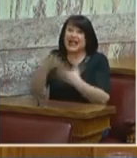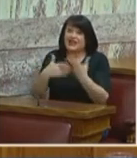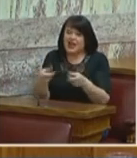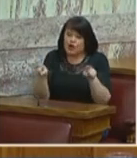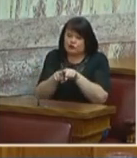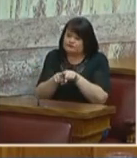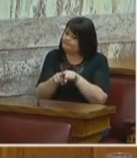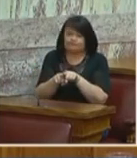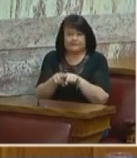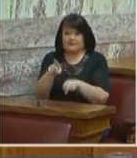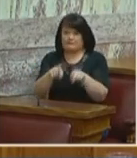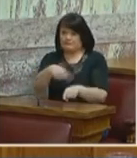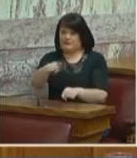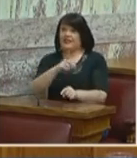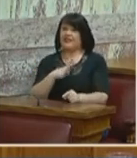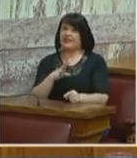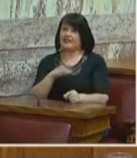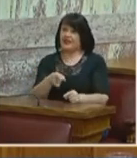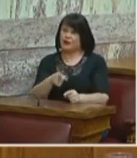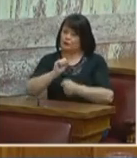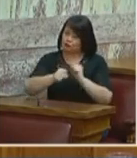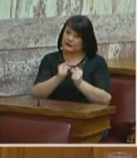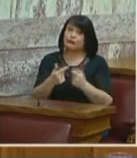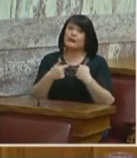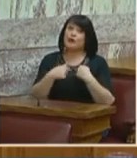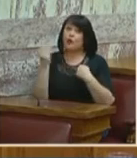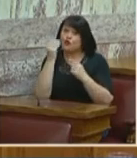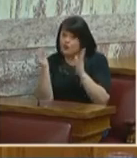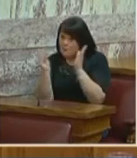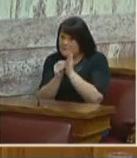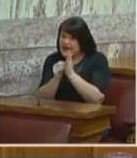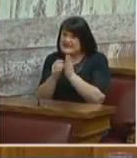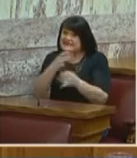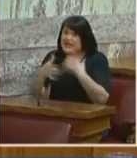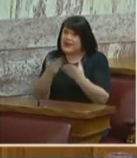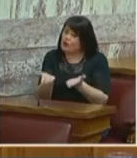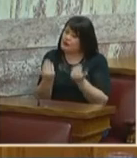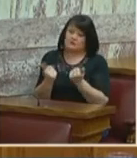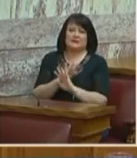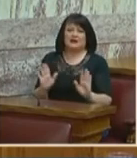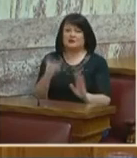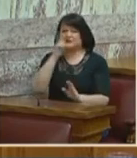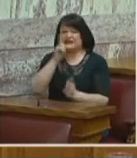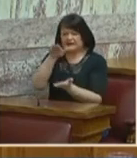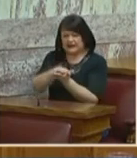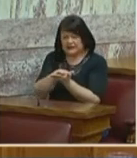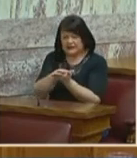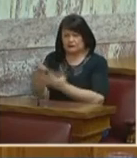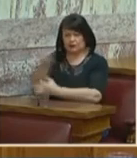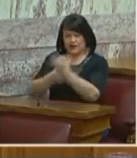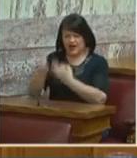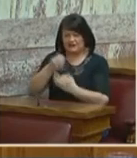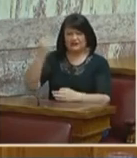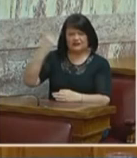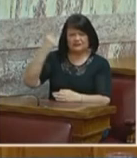και αν κάποιοι το επιθυμούν και το προσπαθούν. Η κάθε ψευδομαρτυρία, η κάθε απόπειρα σπήλωσης